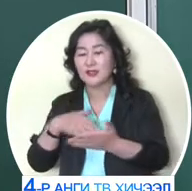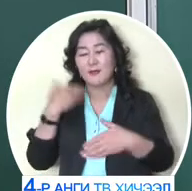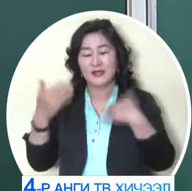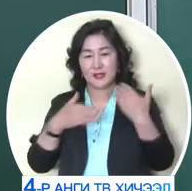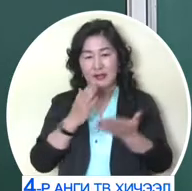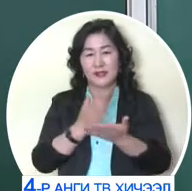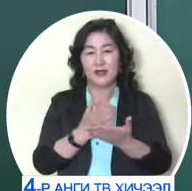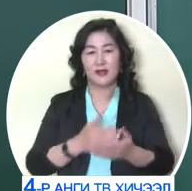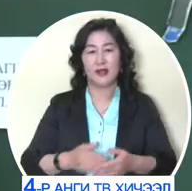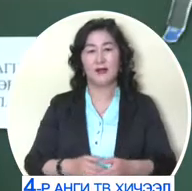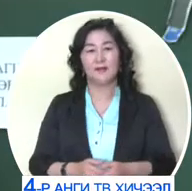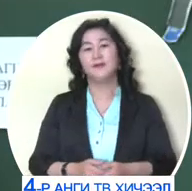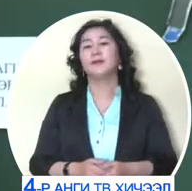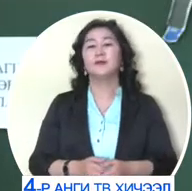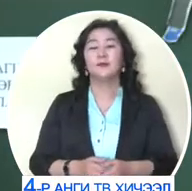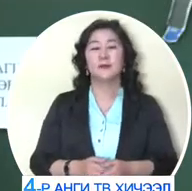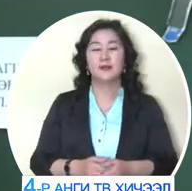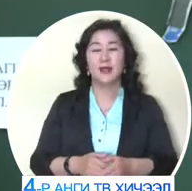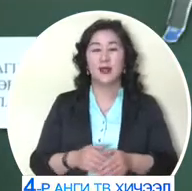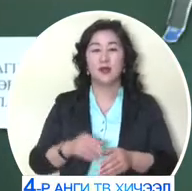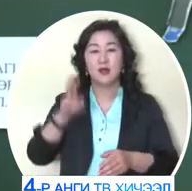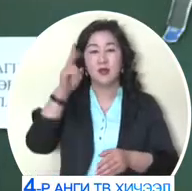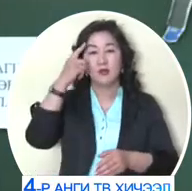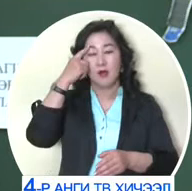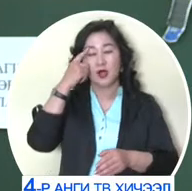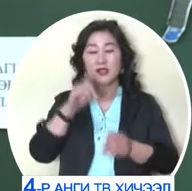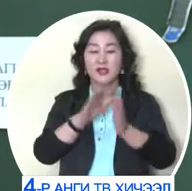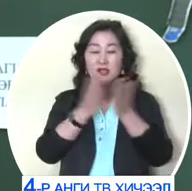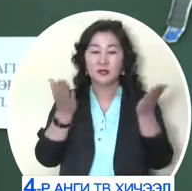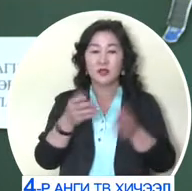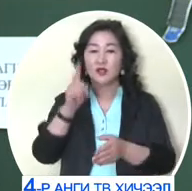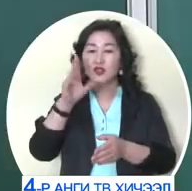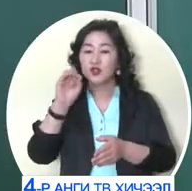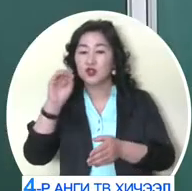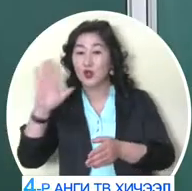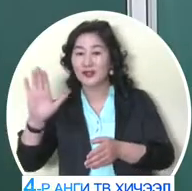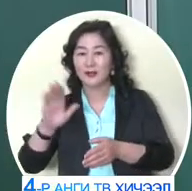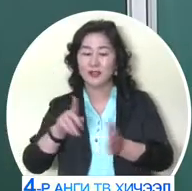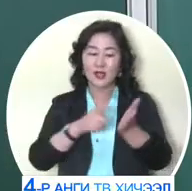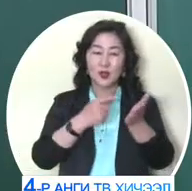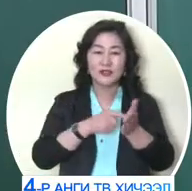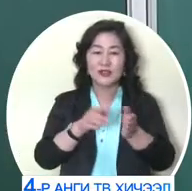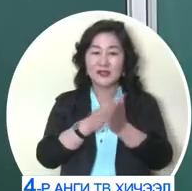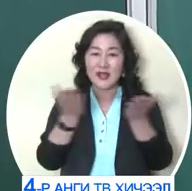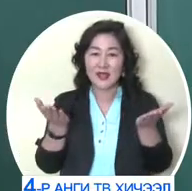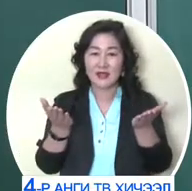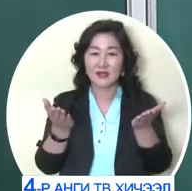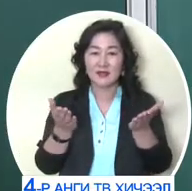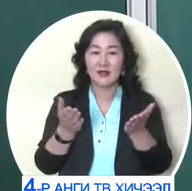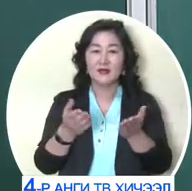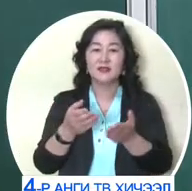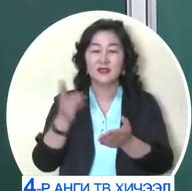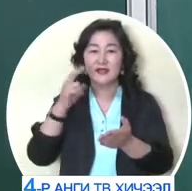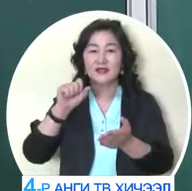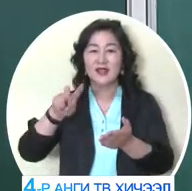өглөө. Та бүхэн Монгол хэлийнхээ сургуучийн 105 дугаар хуудсыг нэгээд дилбэт цэцэг гэсэн ихийг дахин нэг